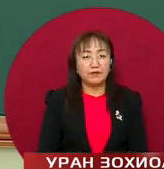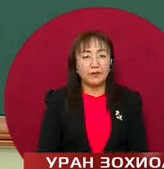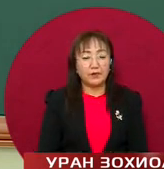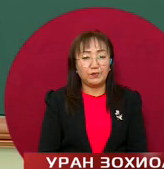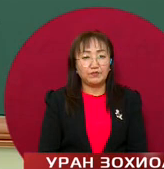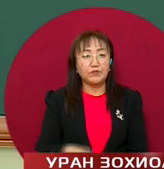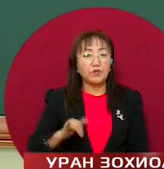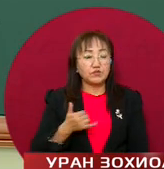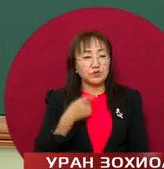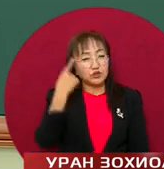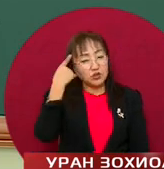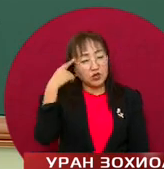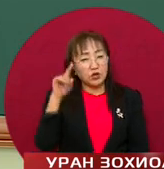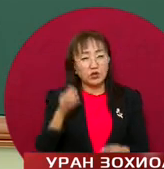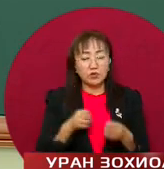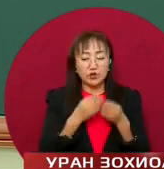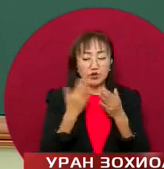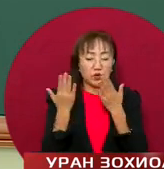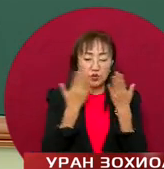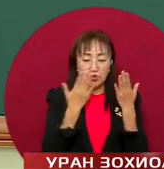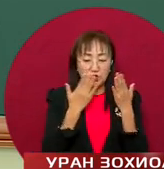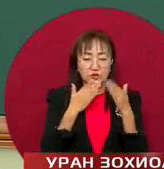зохиол бүтээл уншиж байх явцдаа